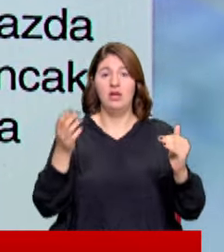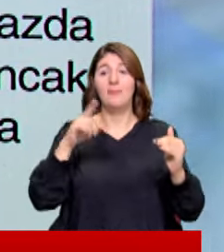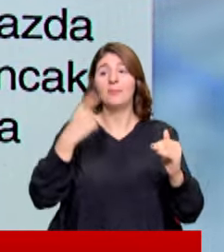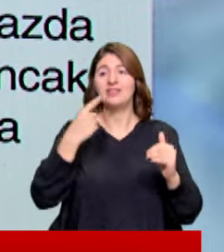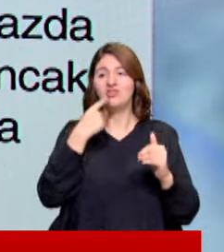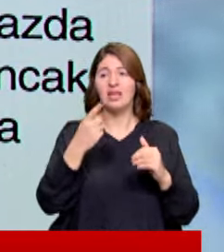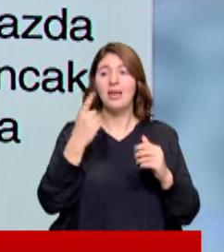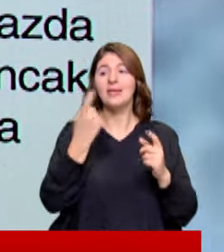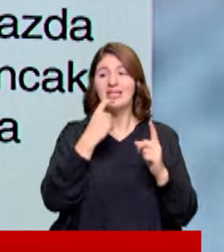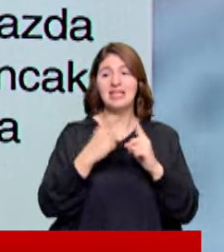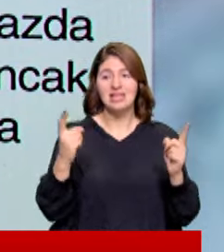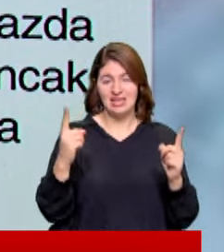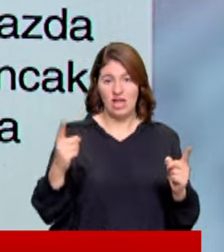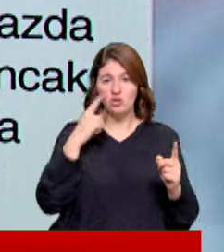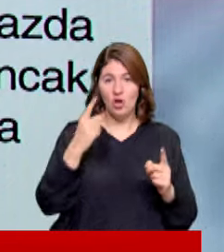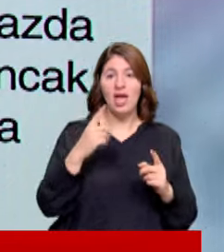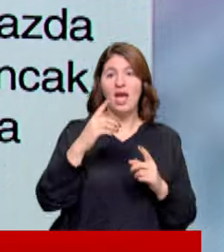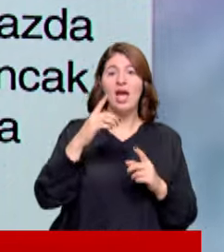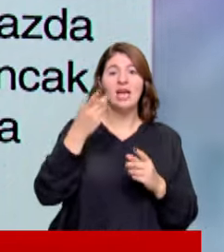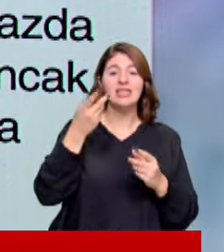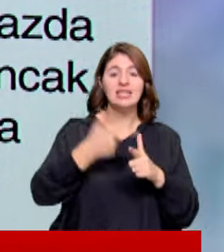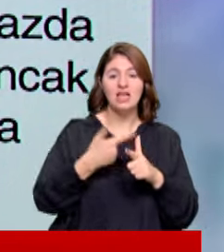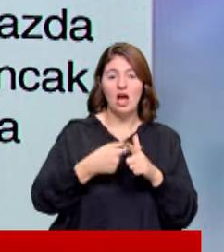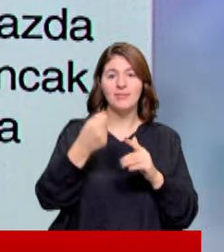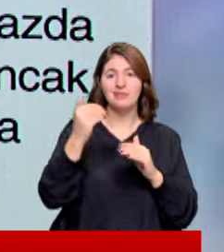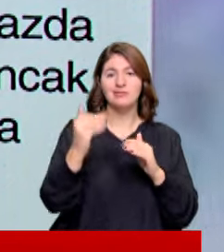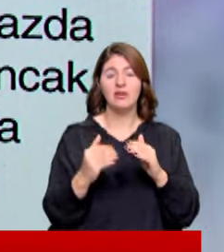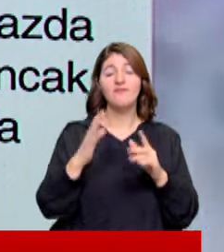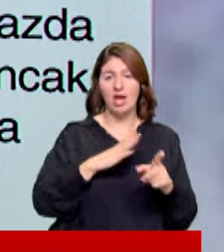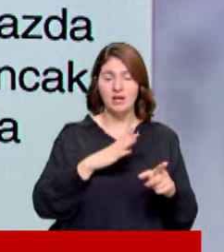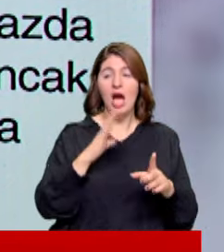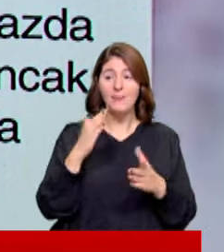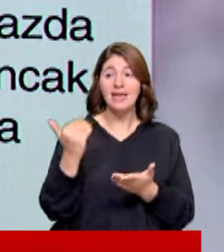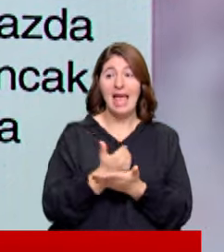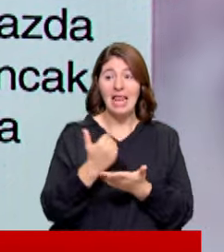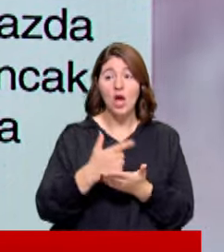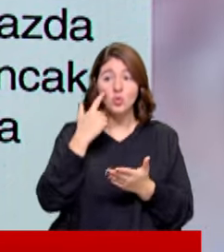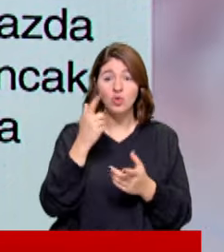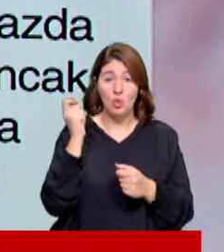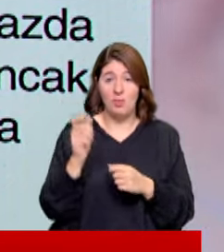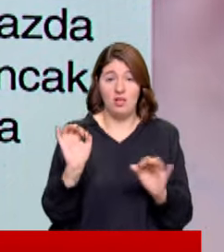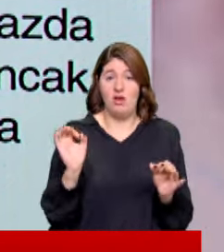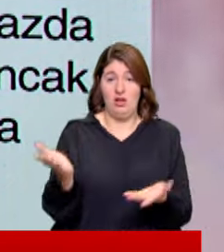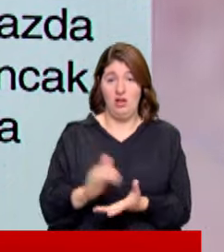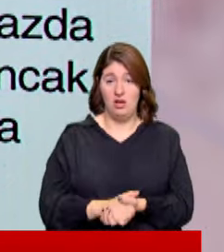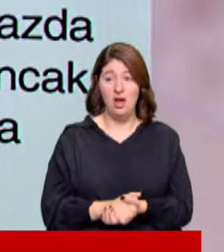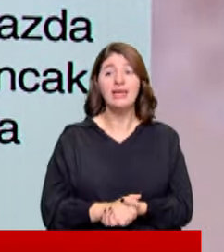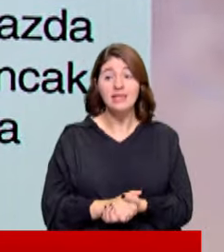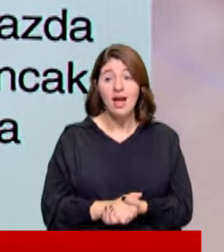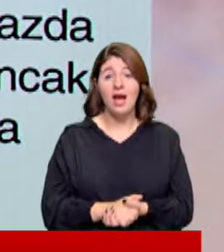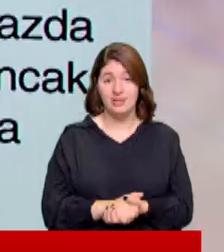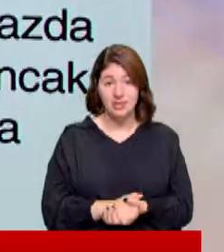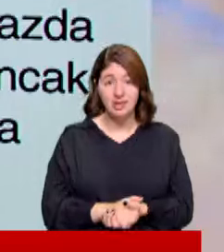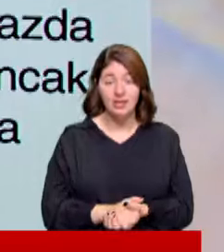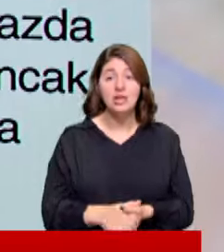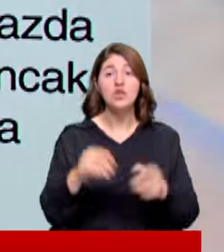deyişle kiralarda yıllık bazda reel düşüş yaşandı. Ancak kiralar gelire göre hala çok yüksek. Yani